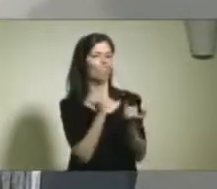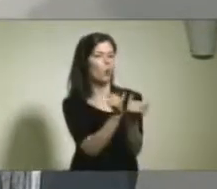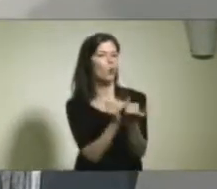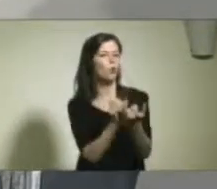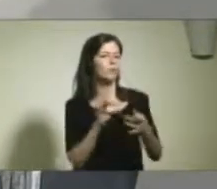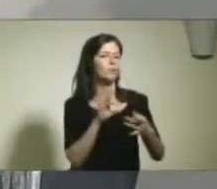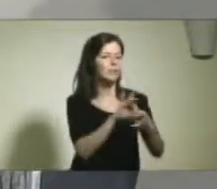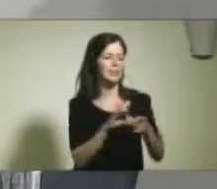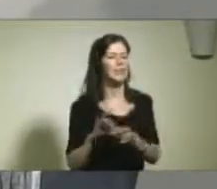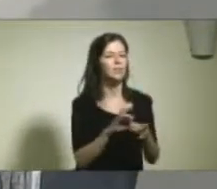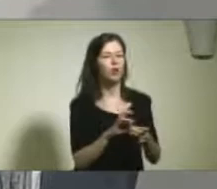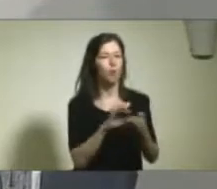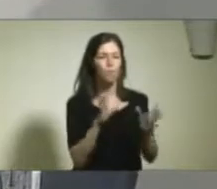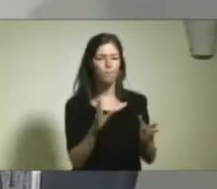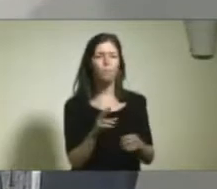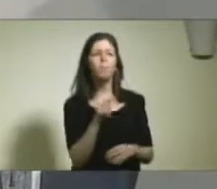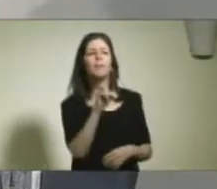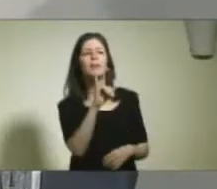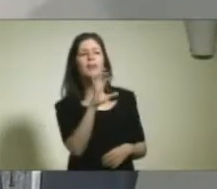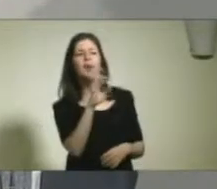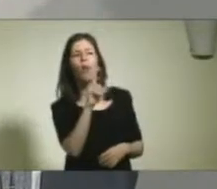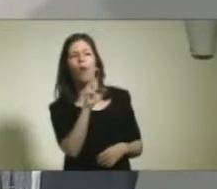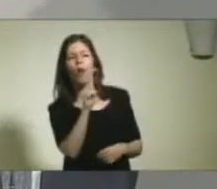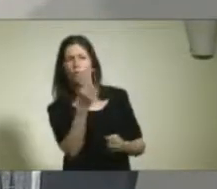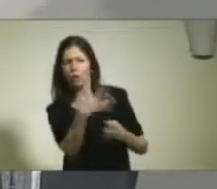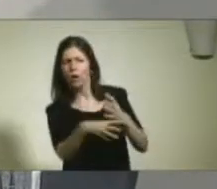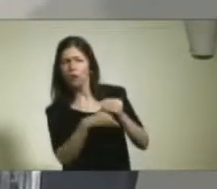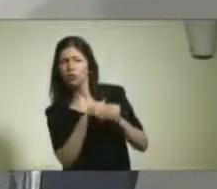syndicale. Si, Nicolas, tu veux rajouter quelque chose ?